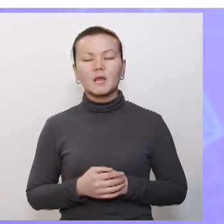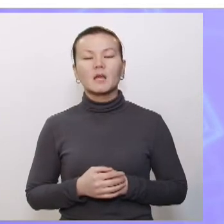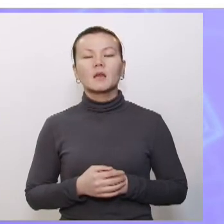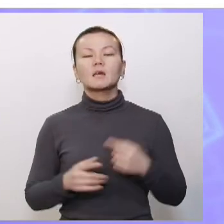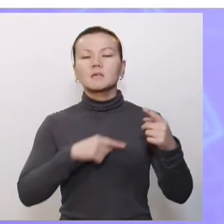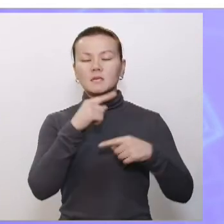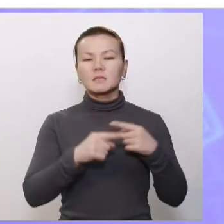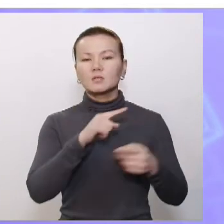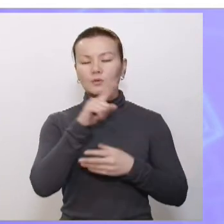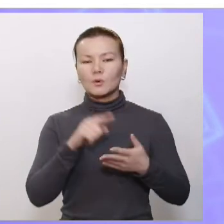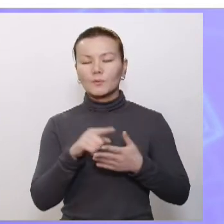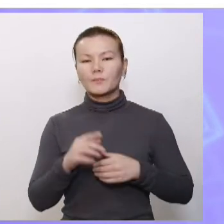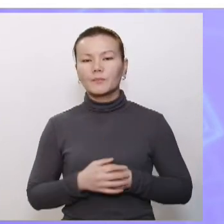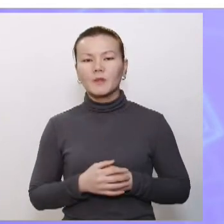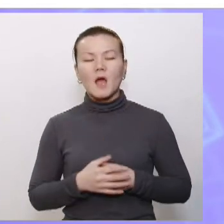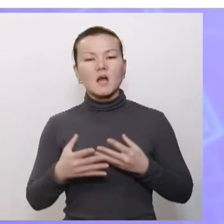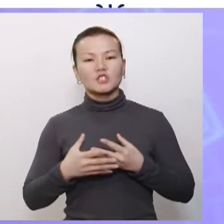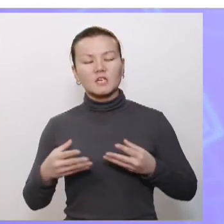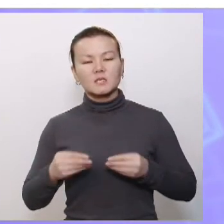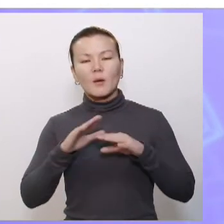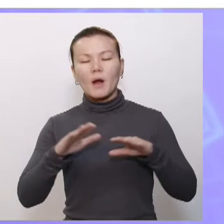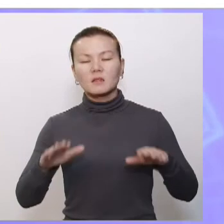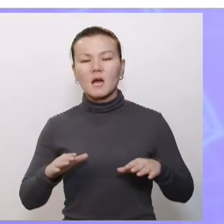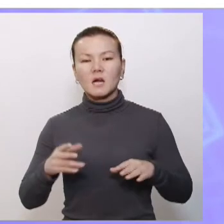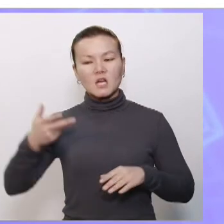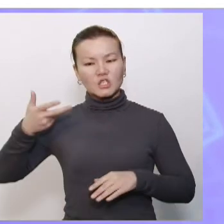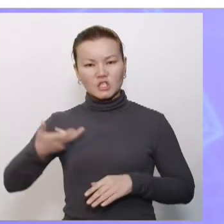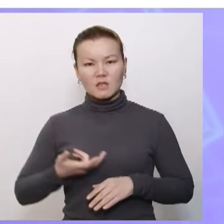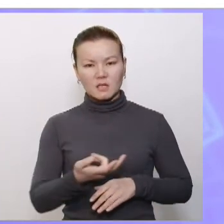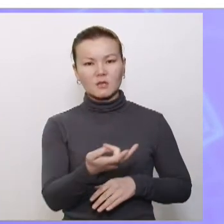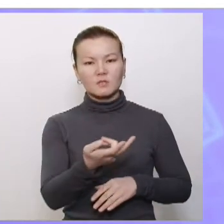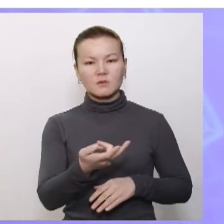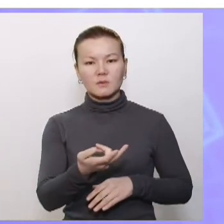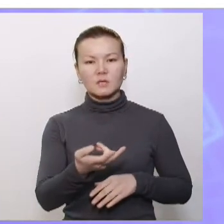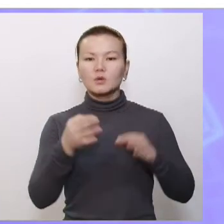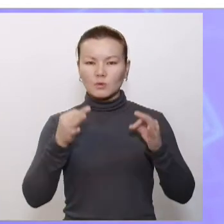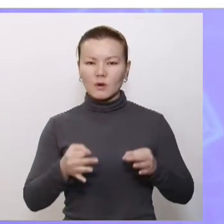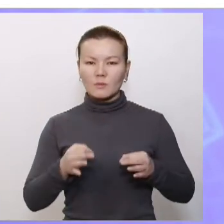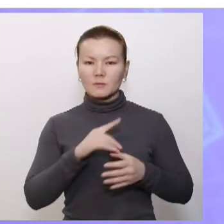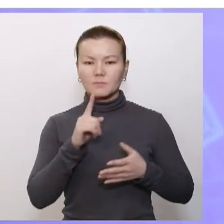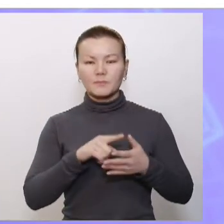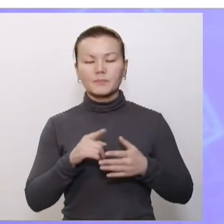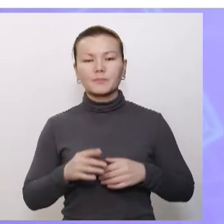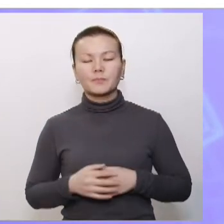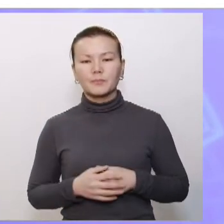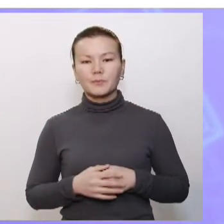Kiyinki suro. Jazında baldar çana tebişetti. Турабы?